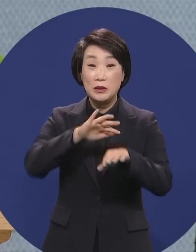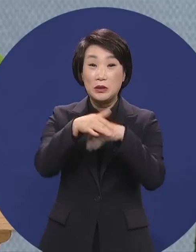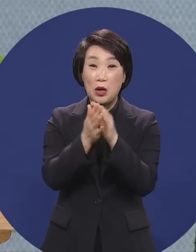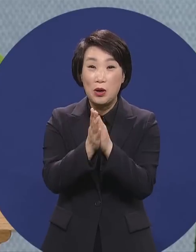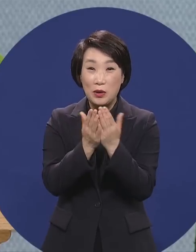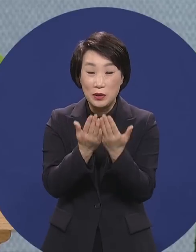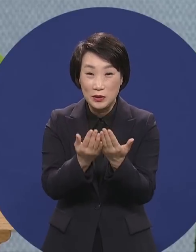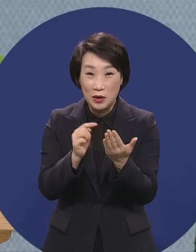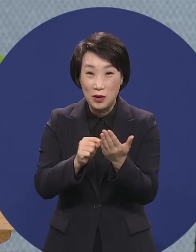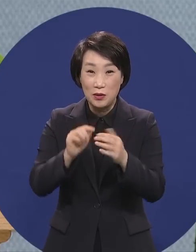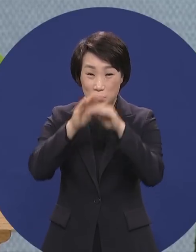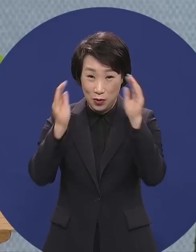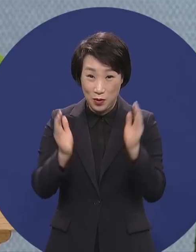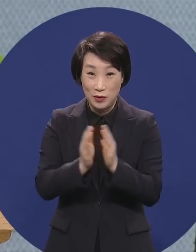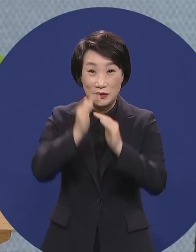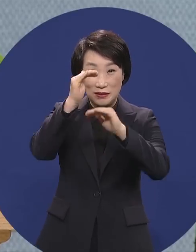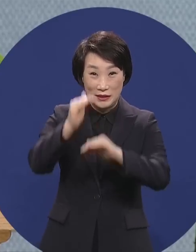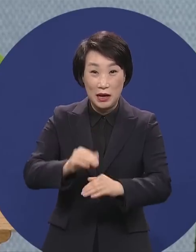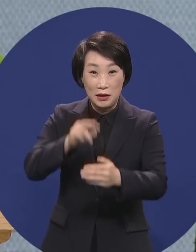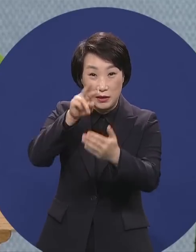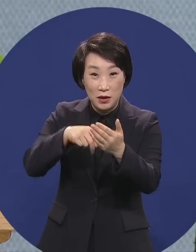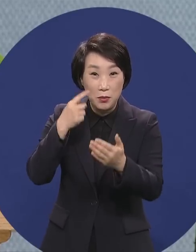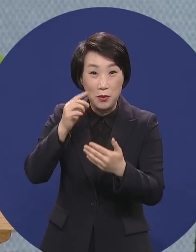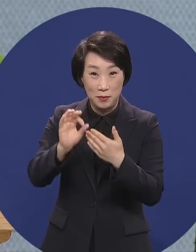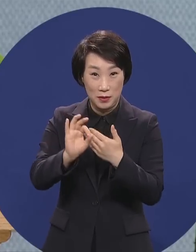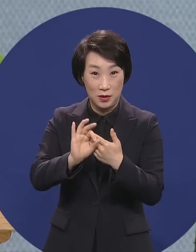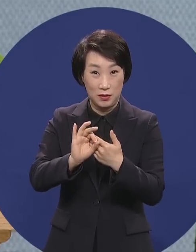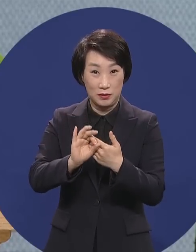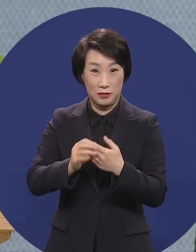성경 전체를 보면